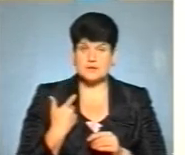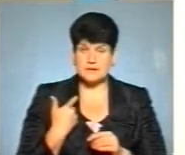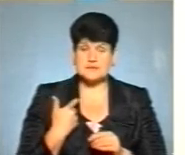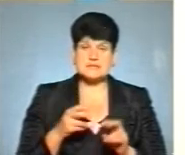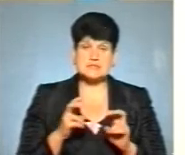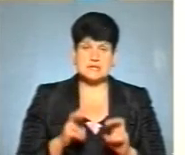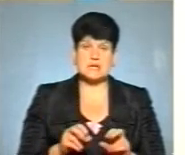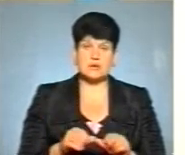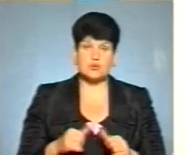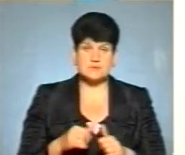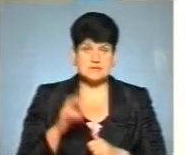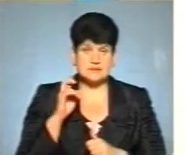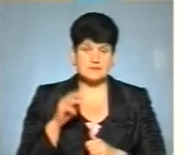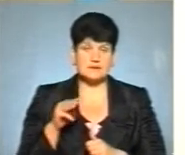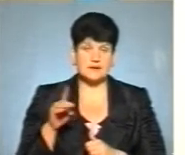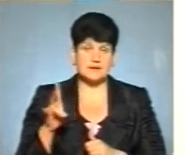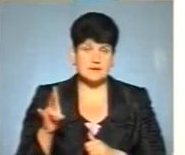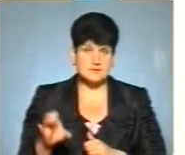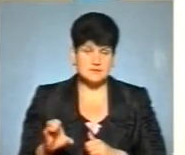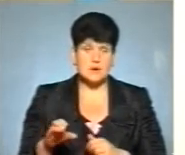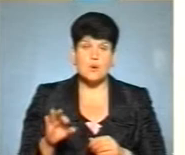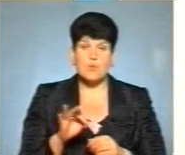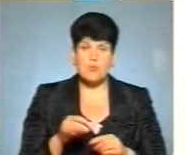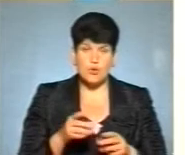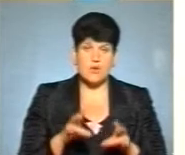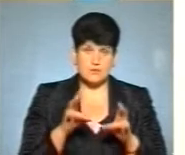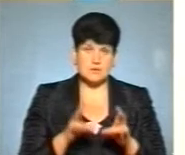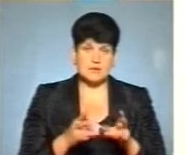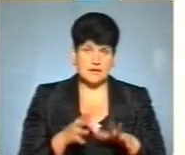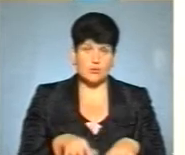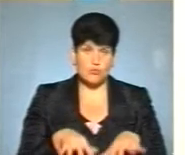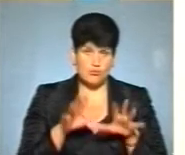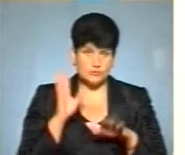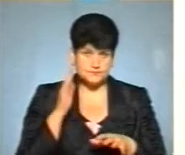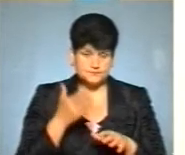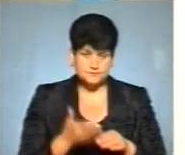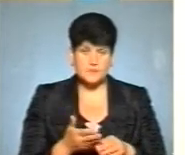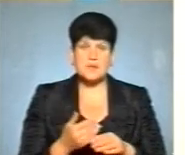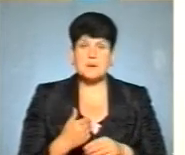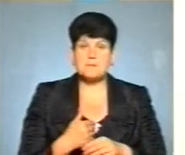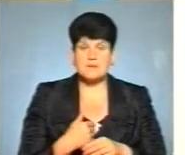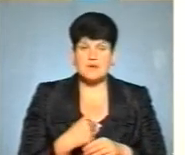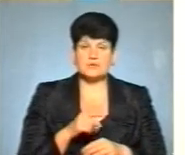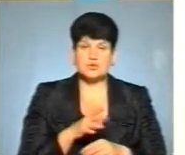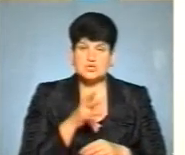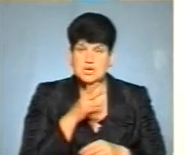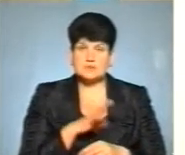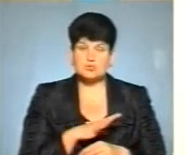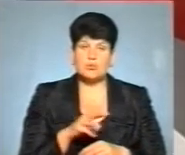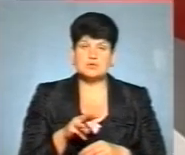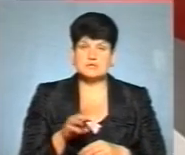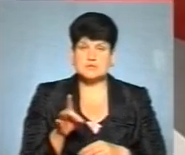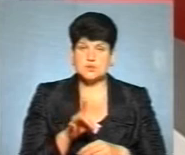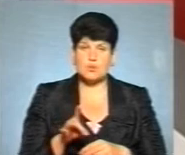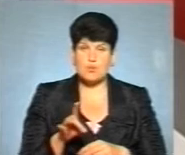засідала вже комісія державна ТЕБ-ТНС по стихійному лиху, по підтопленню, по паводках, так, я в той час знаходився в Монастирському районі